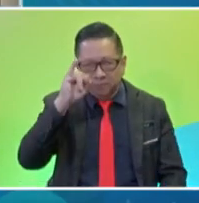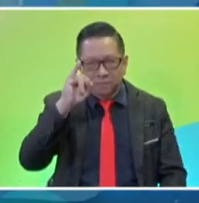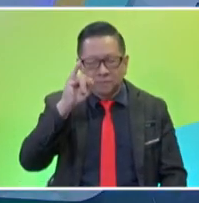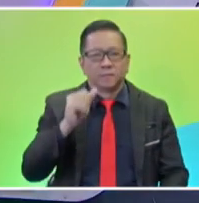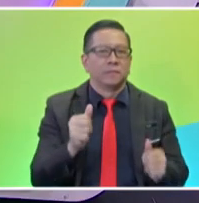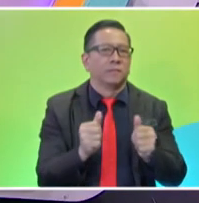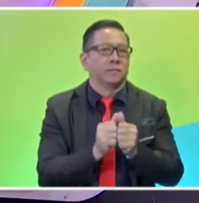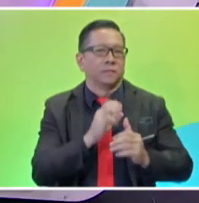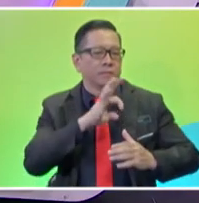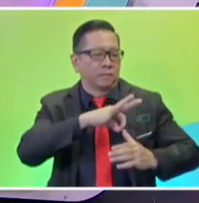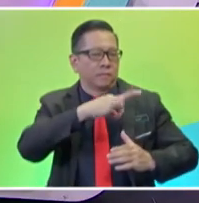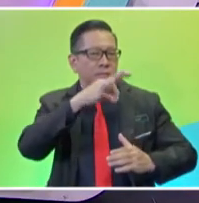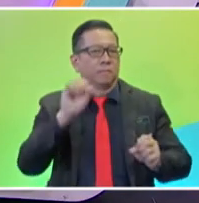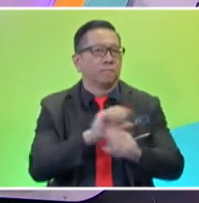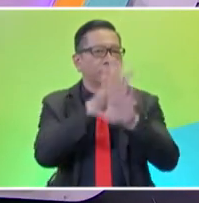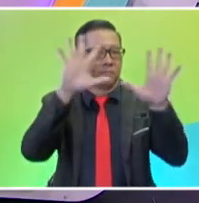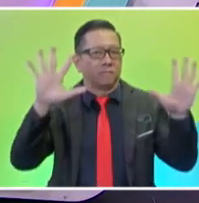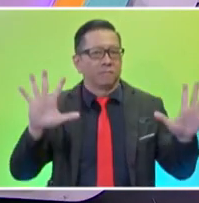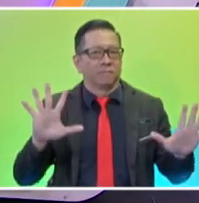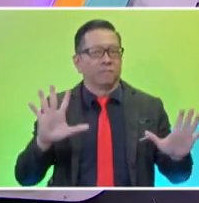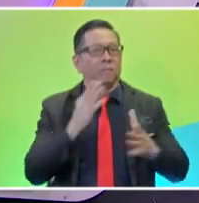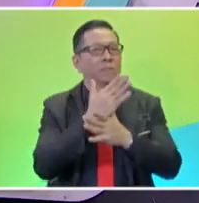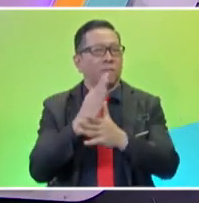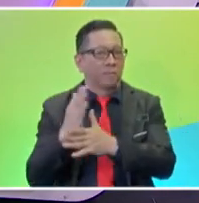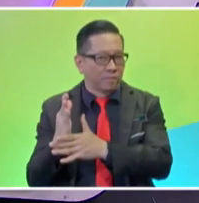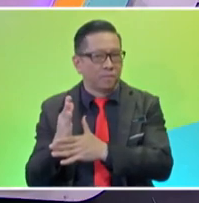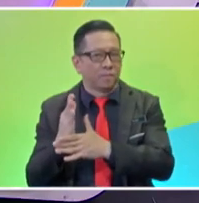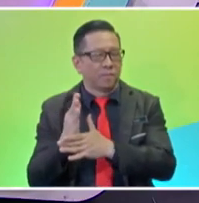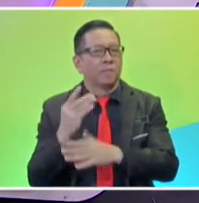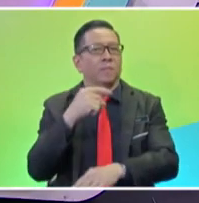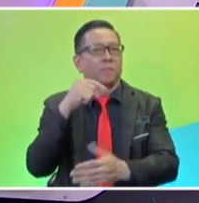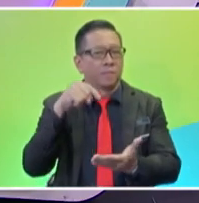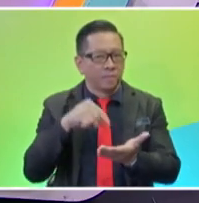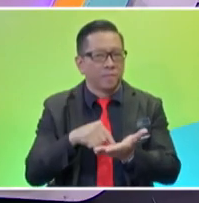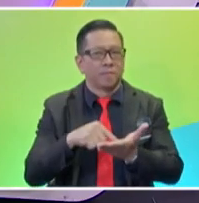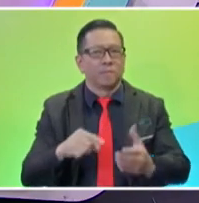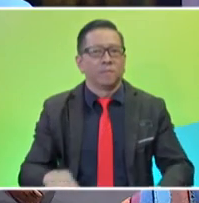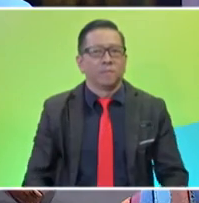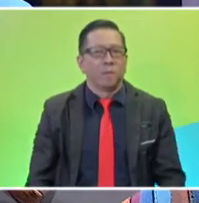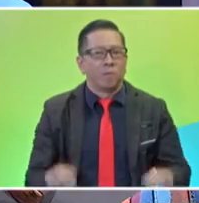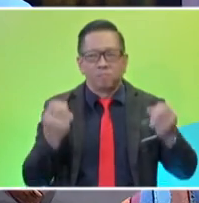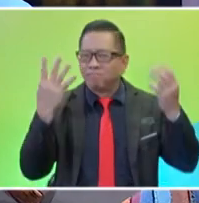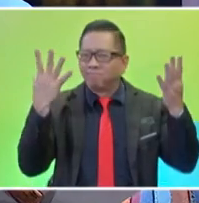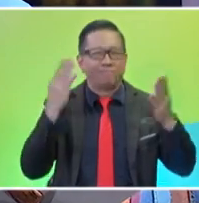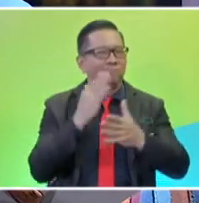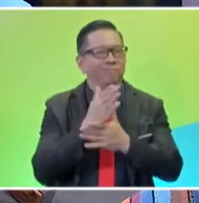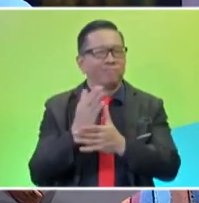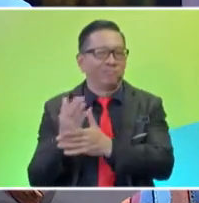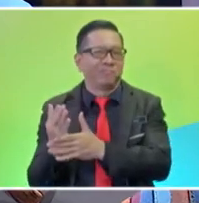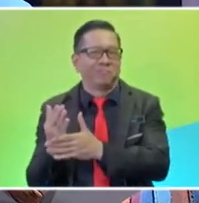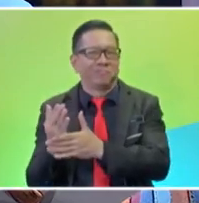semangat Gemilang yang akan kita kongsikan bersama pada hari ini Baik dampaknya banyak yang kita lakukan